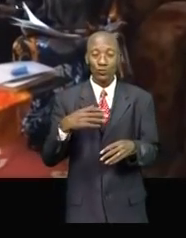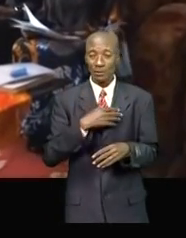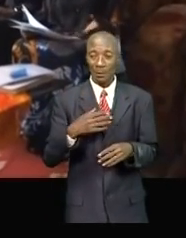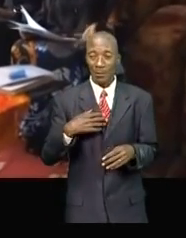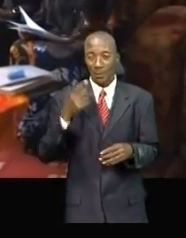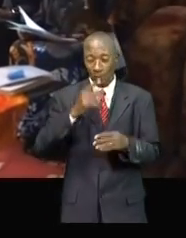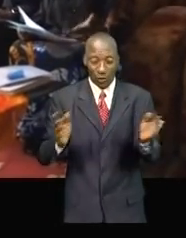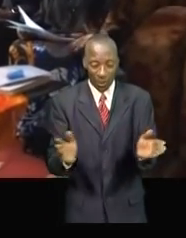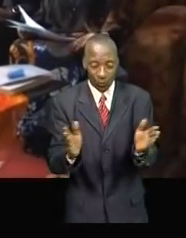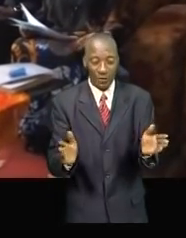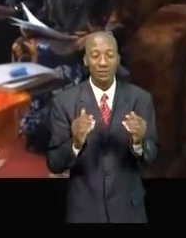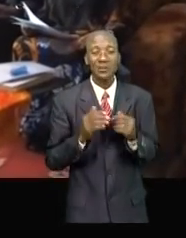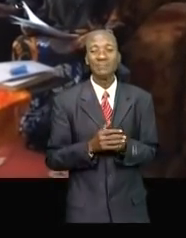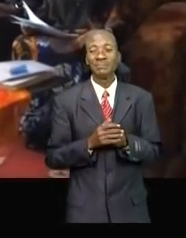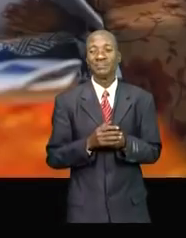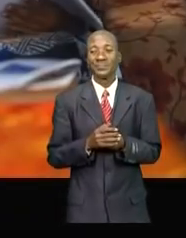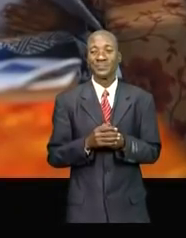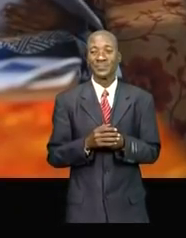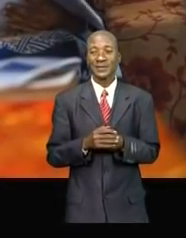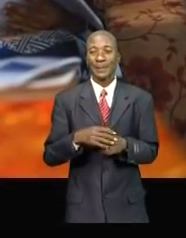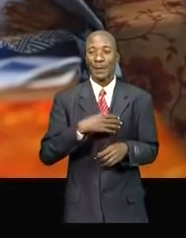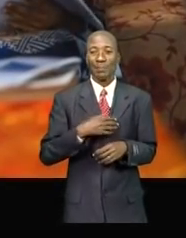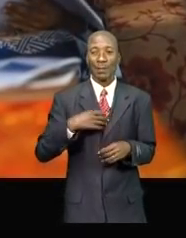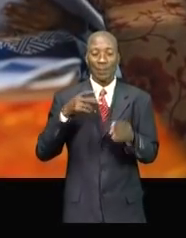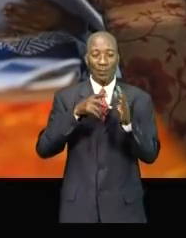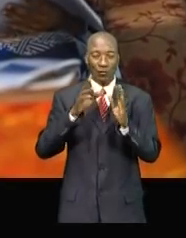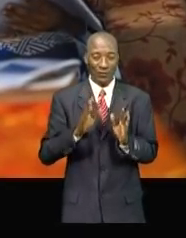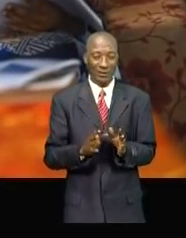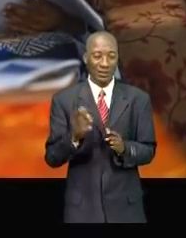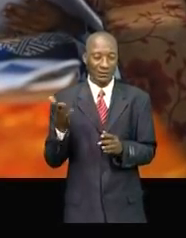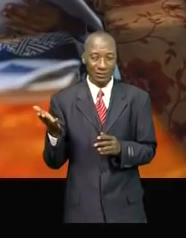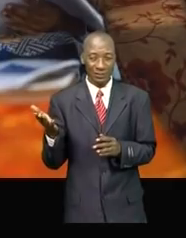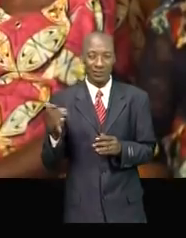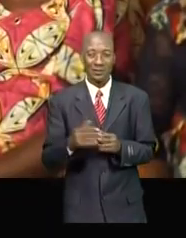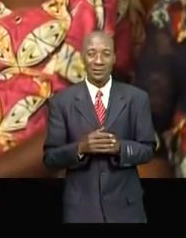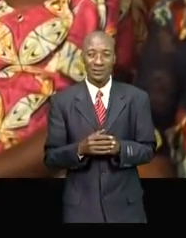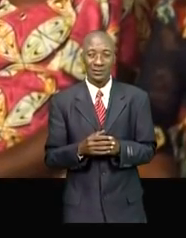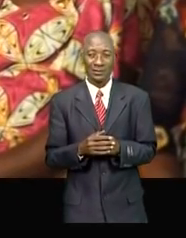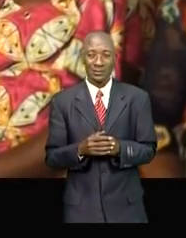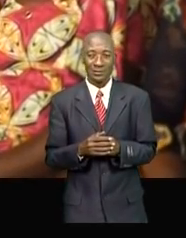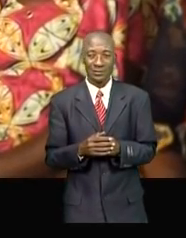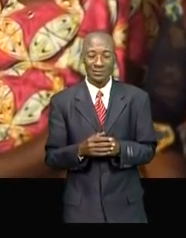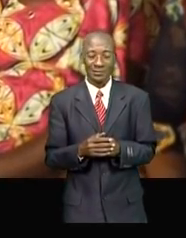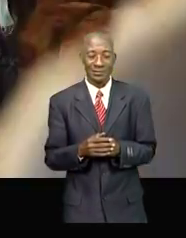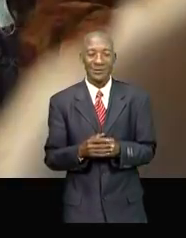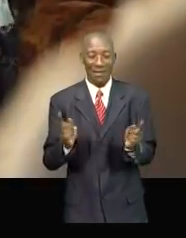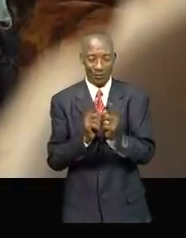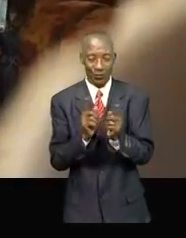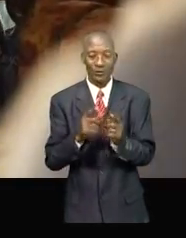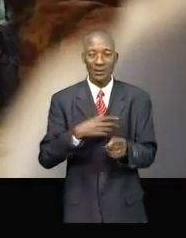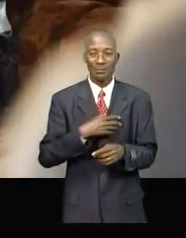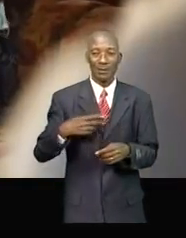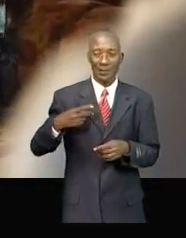près d'une heure, la poétesse a offert à son hôte un voyage dans l'univers des rimes. Une évasion que la First Lady savoure